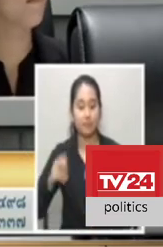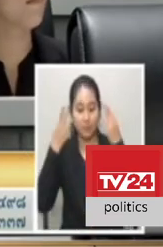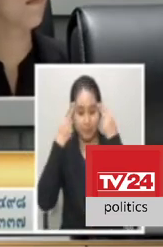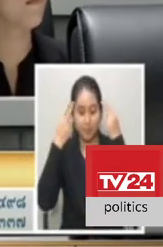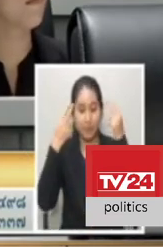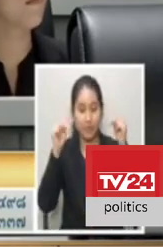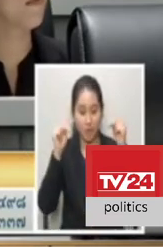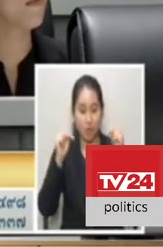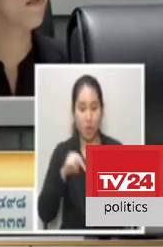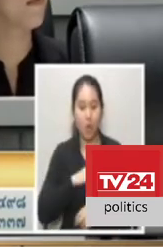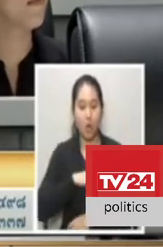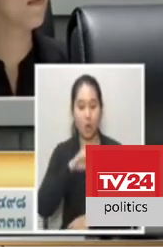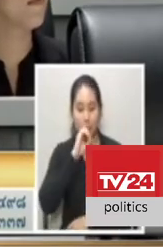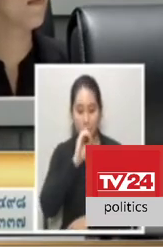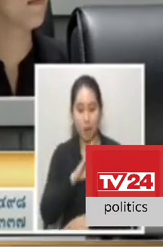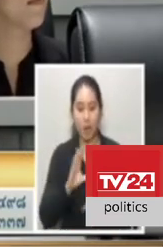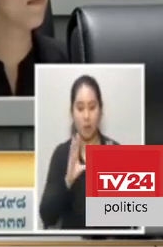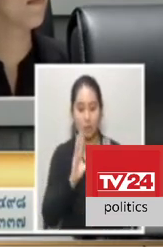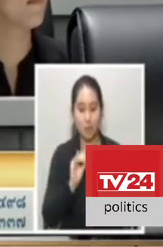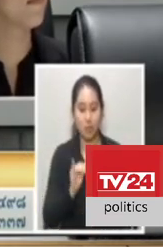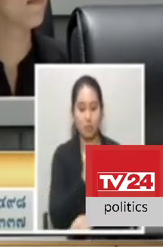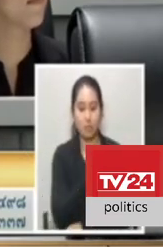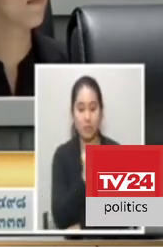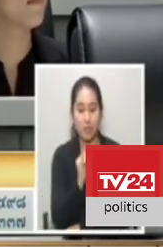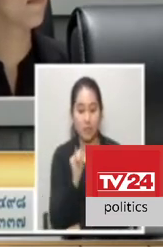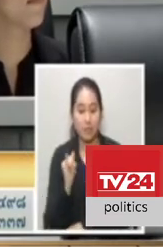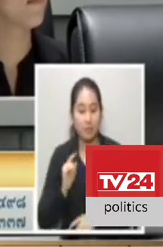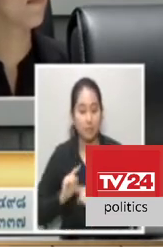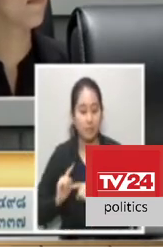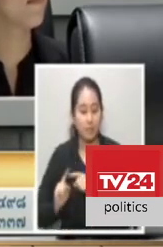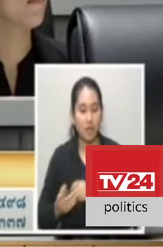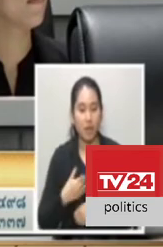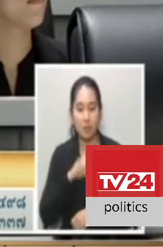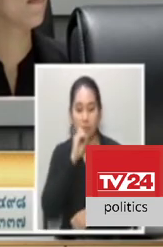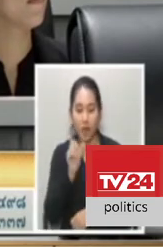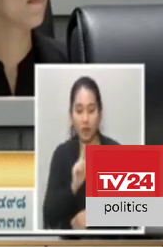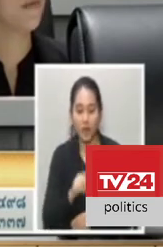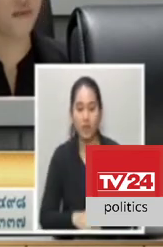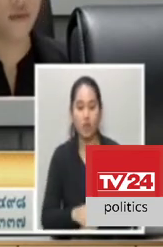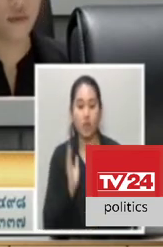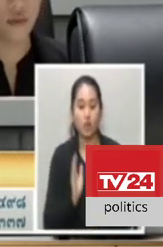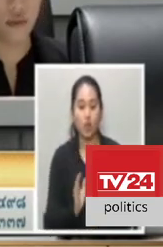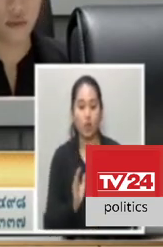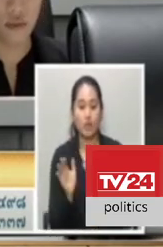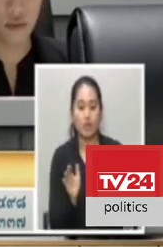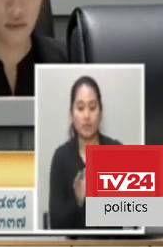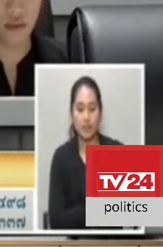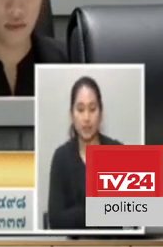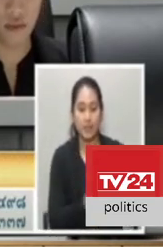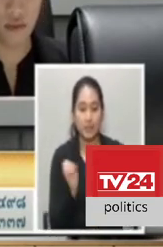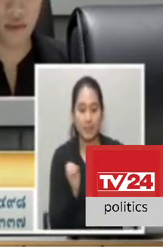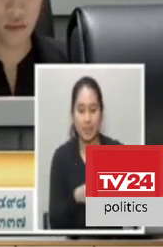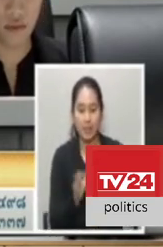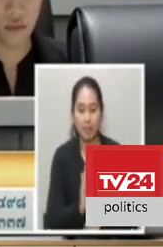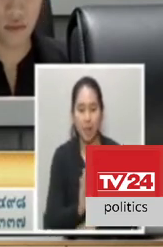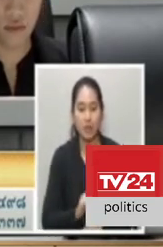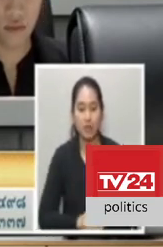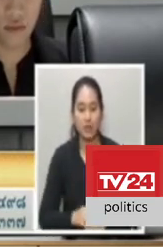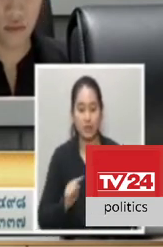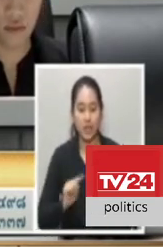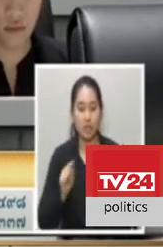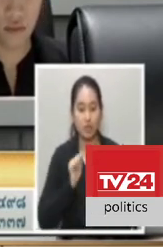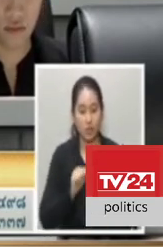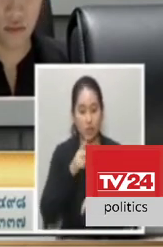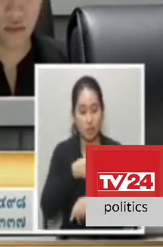เกือบทุกเวทีการประชุมระหว่างประเทศว่าเราจะไม่ทิ้งใครไว้ข้างหลังแต่ปรากฏว่าในห้วงการเป็นประธานอาเซียนโดยเฉพ